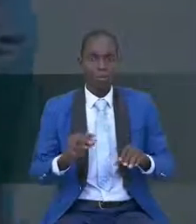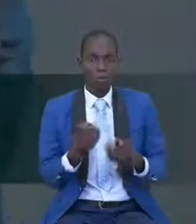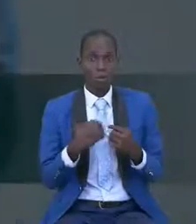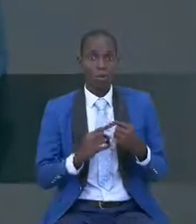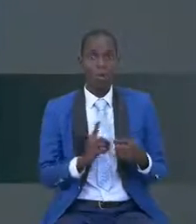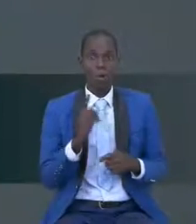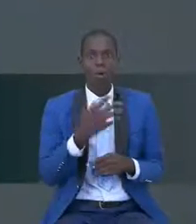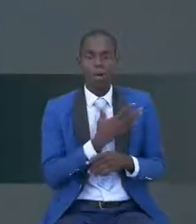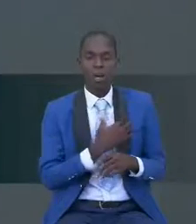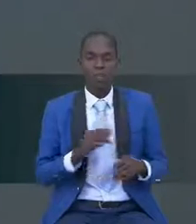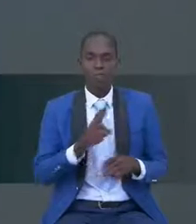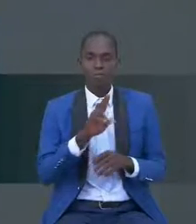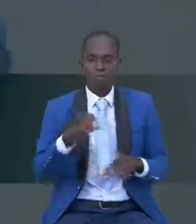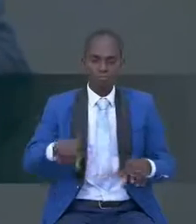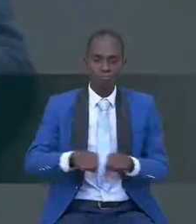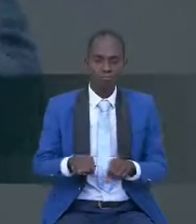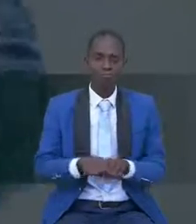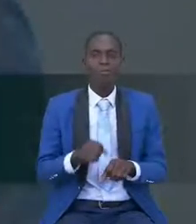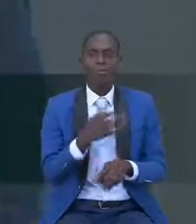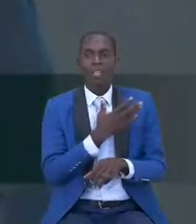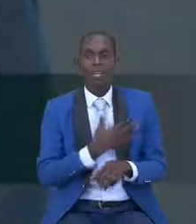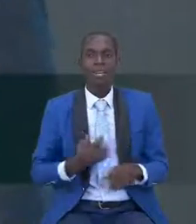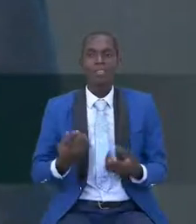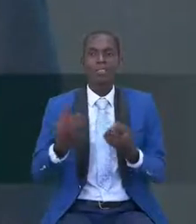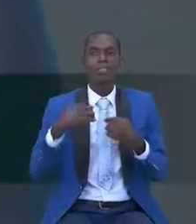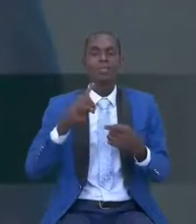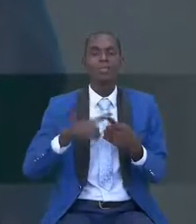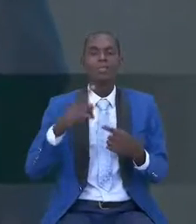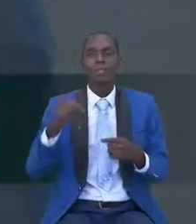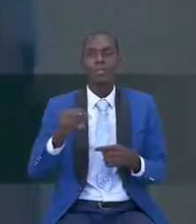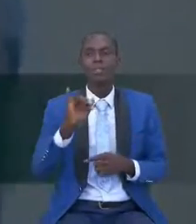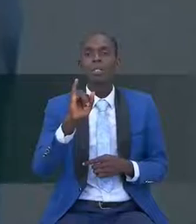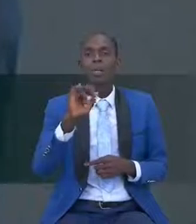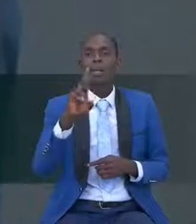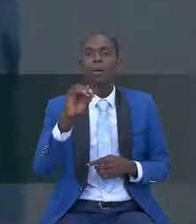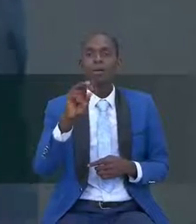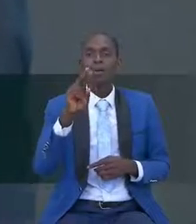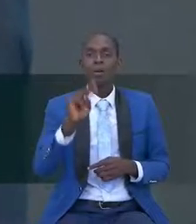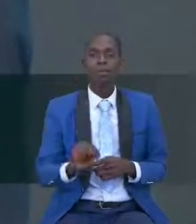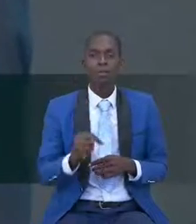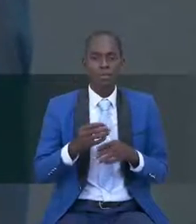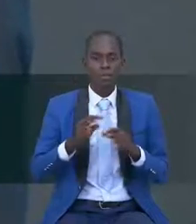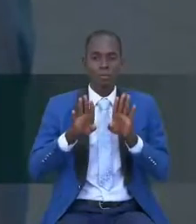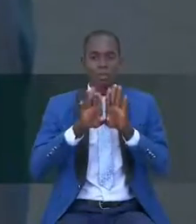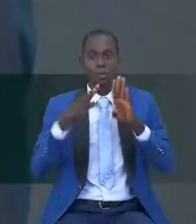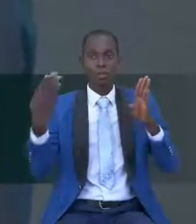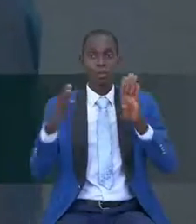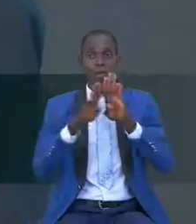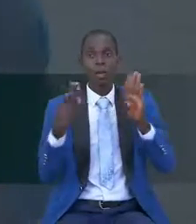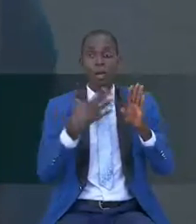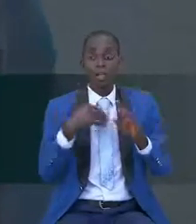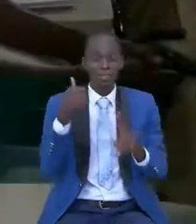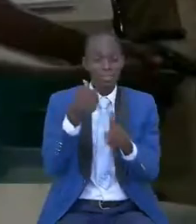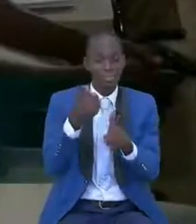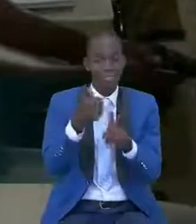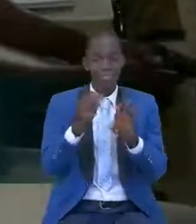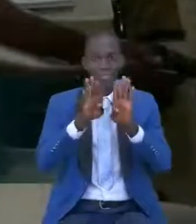Mets tes habits et il l'a fait. Comme ils sont venus à la porte de fer, les portes de fer sont